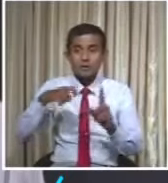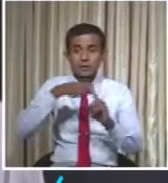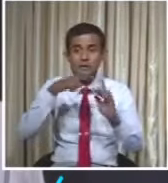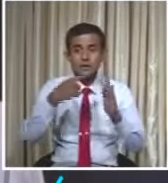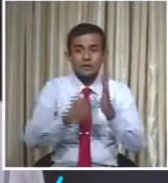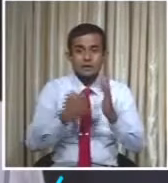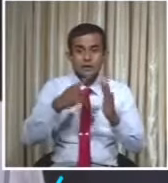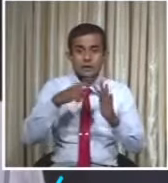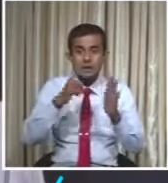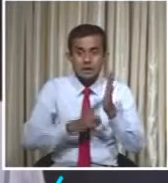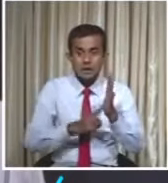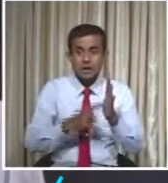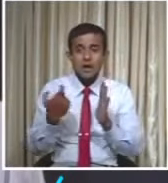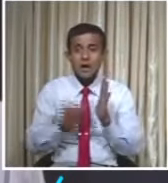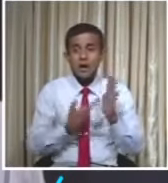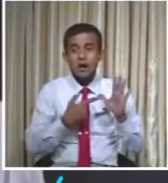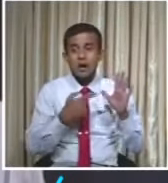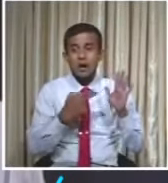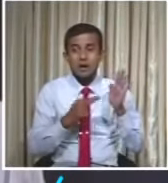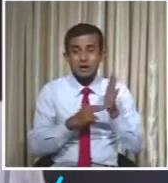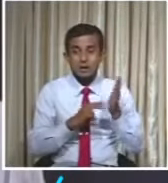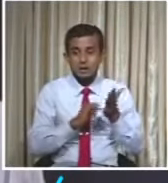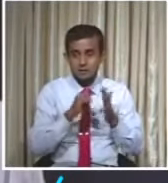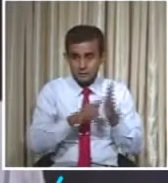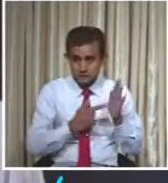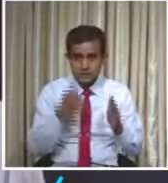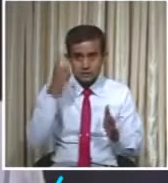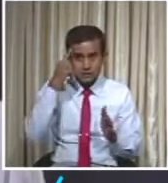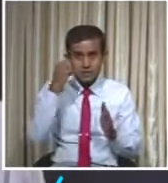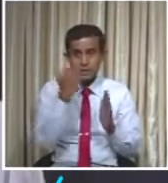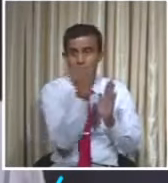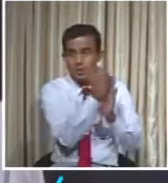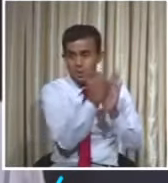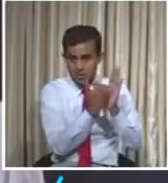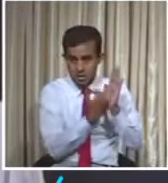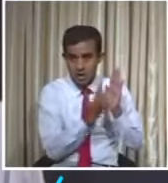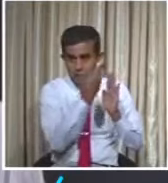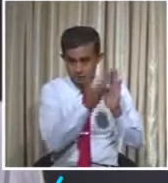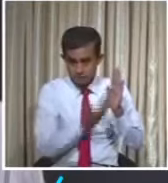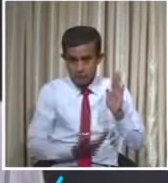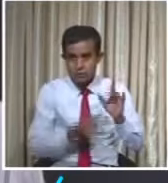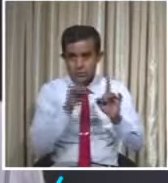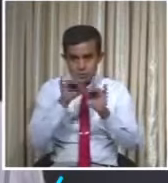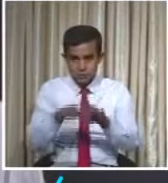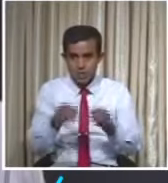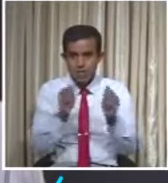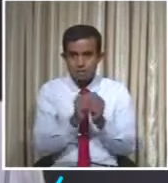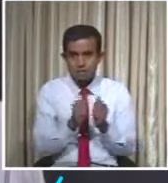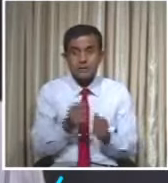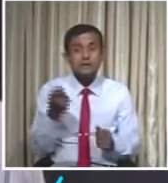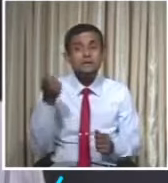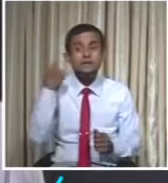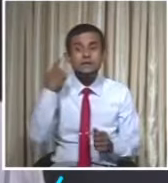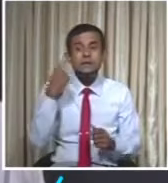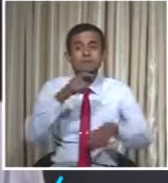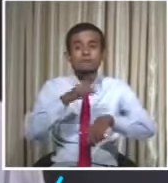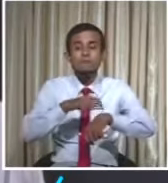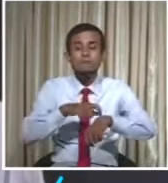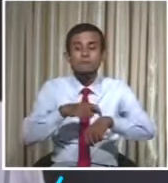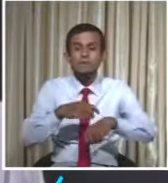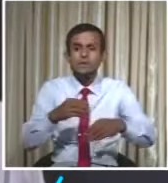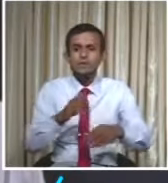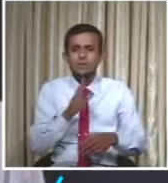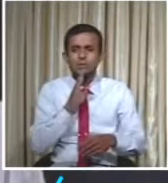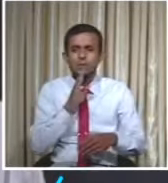ඇමතුමත් දන්නවා රංජිත් බන්දු බණ්ඩාර ඇමතුමත් දන්නවා න්‍යාය පත්‍රයක් තියෙනවා න්‍යාය පත්‍රය අනුව වැඩ කරන්න ඕනේ ඊයේ වෙලාව ගත්තේ